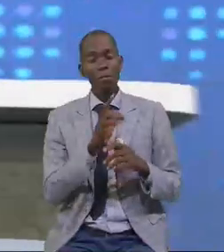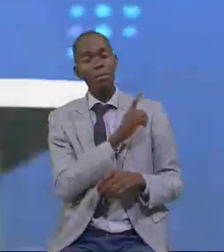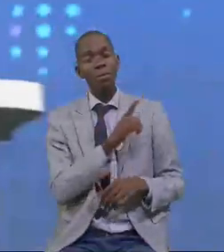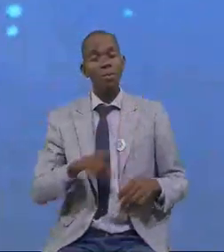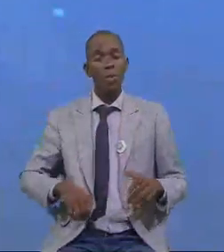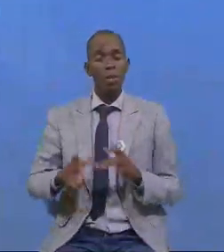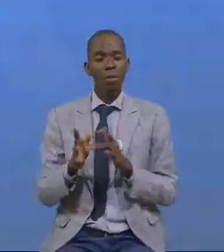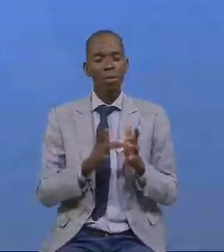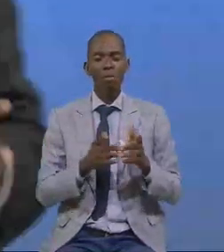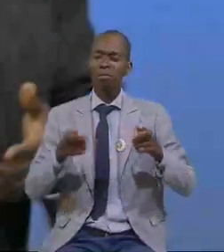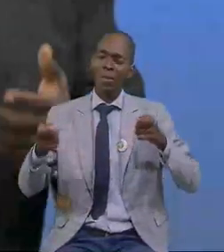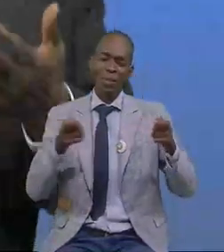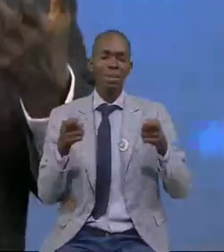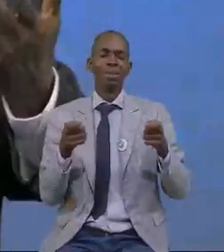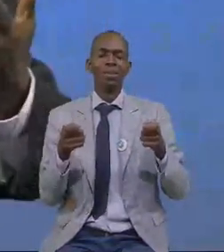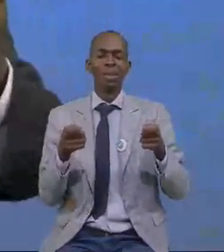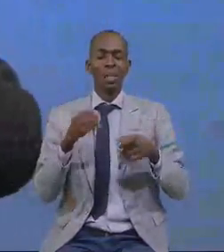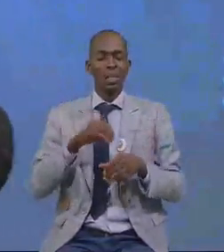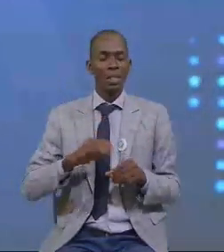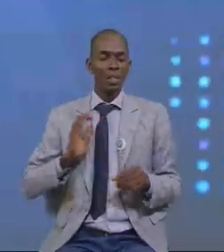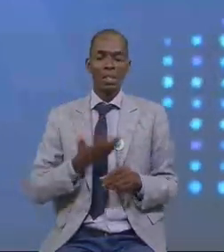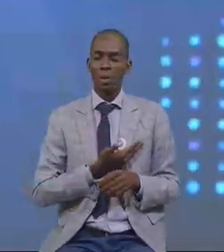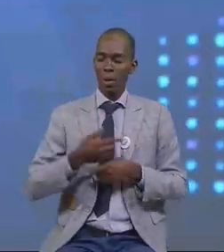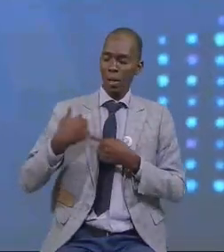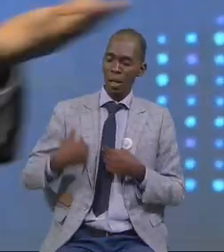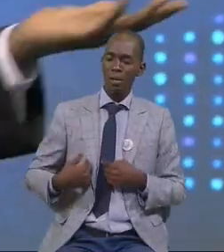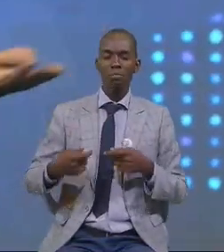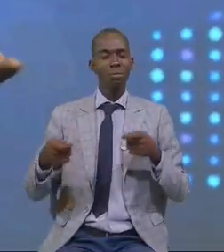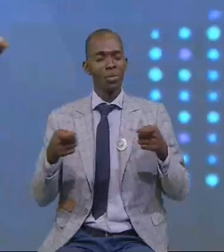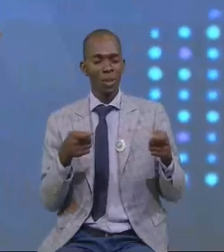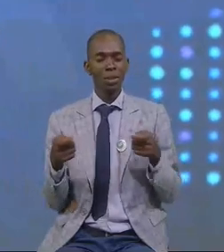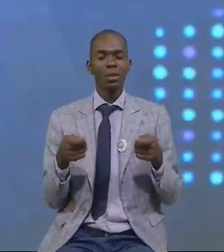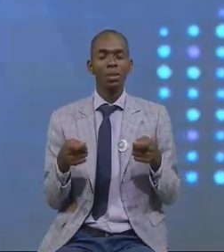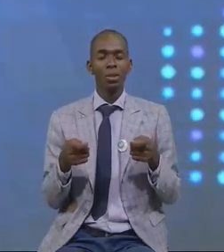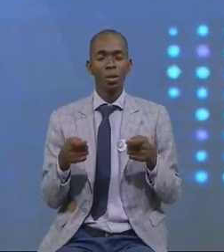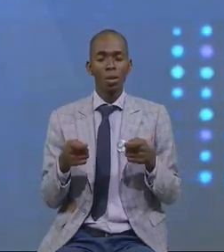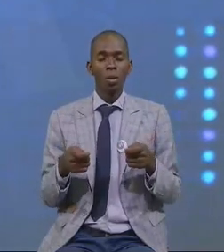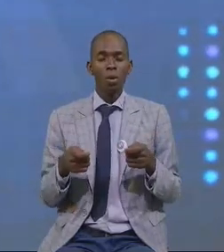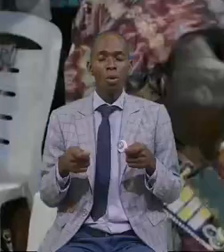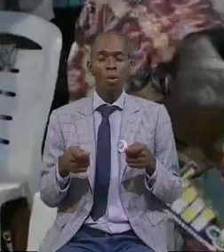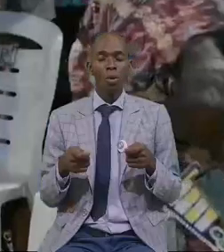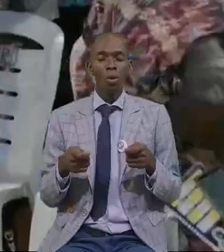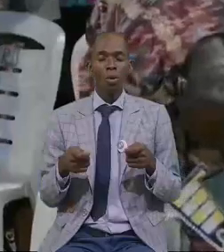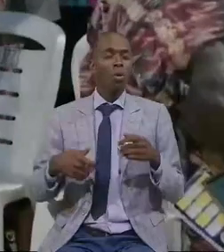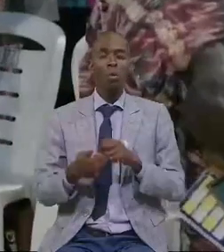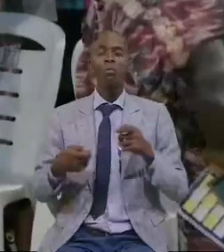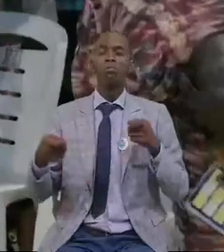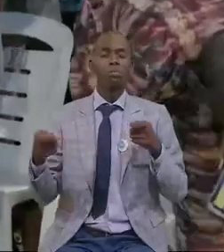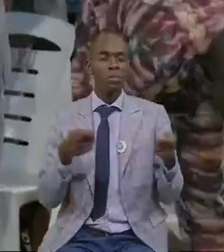Jésus, règne. Dans notre cœur, règne. Sur nos problèmes,